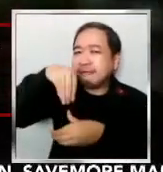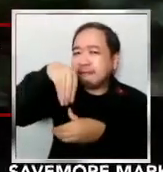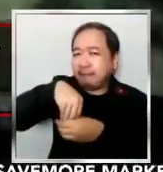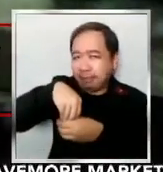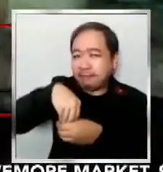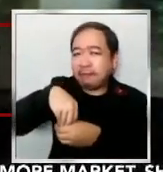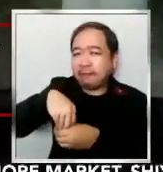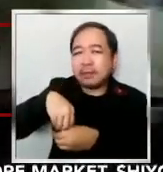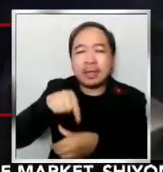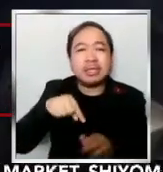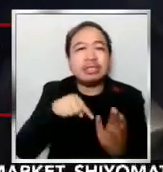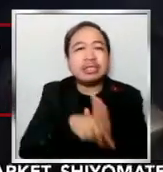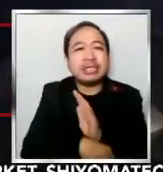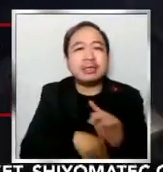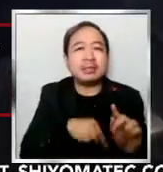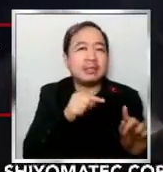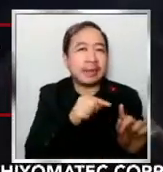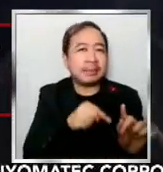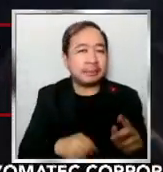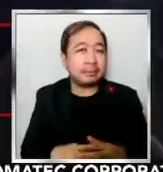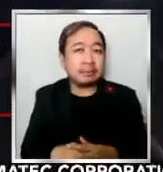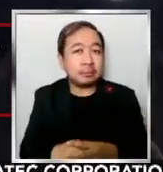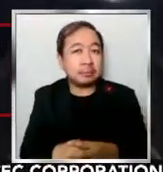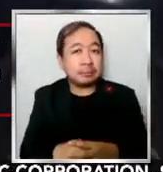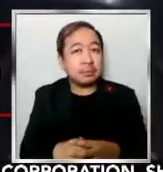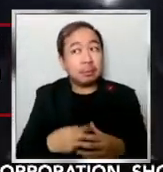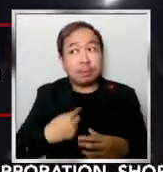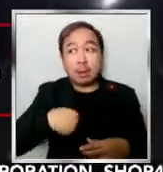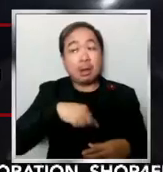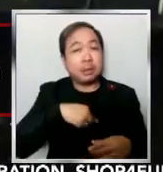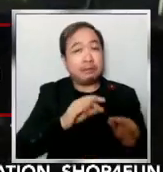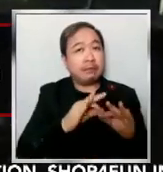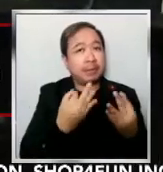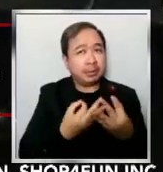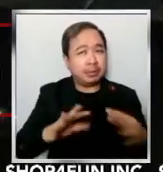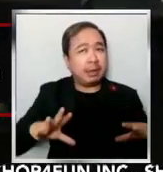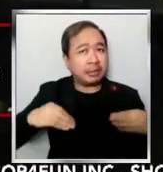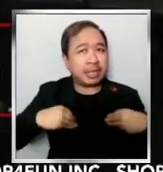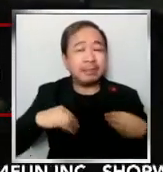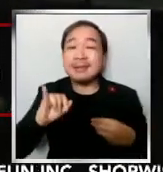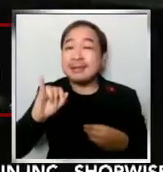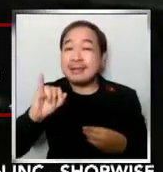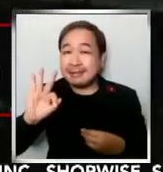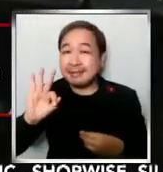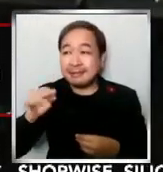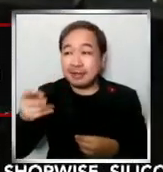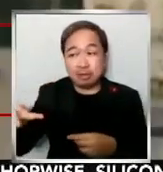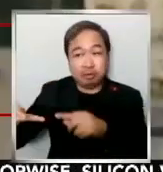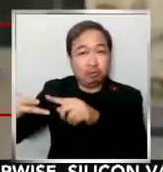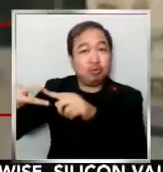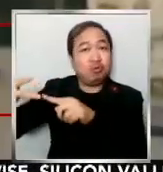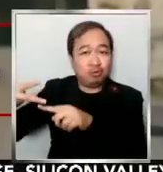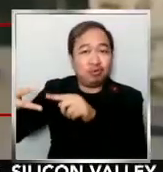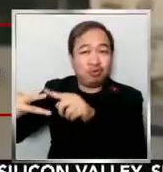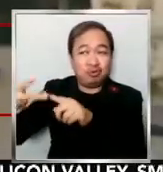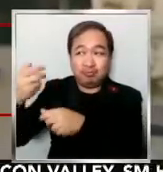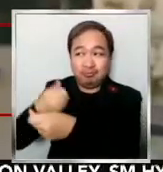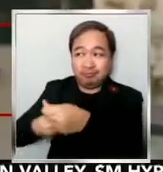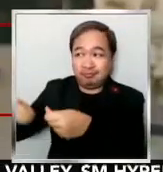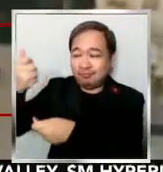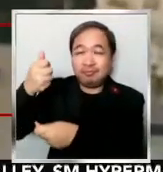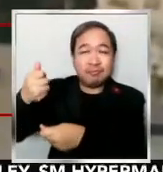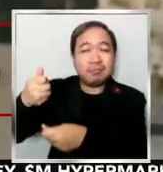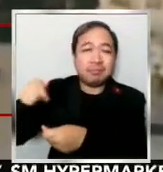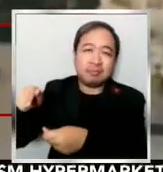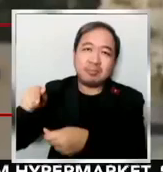sila at magsasabi sila ng katotohanan. Kasi ang ultimate, kung para sa pamilya naman, ang ultimate goal